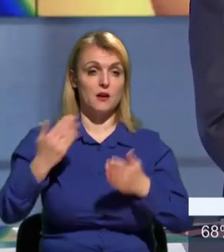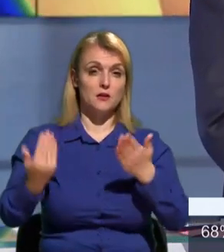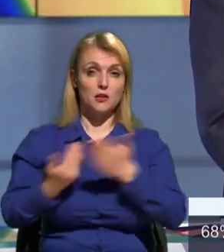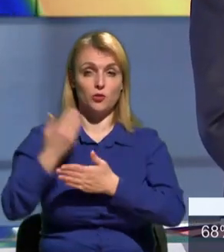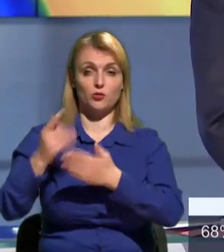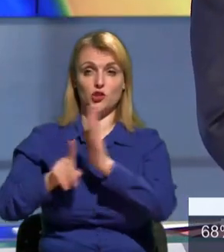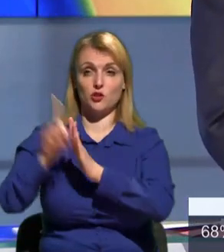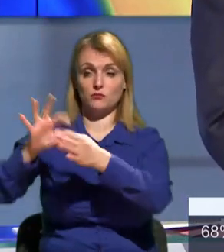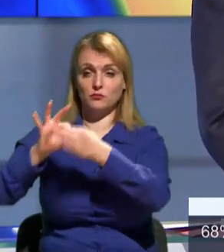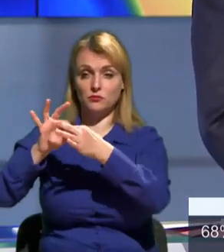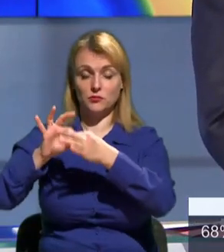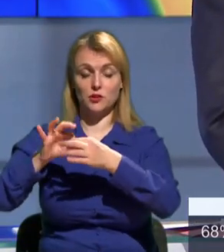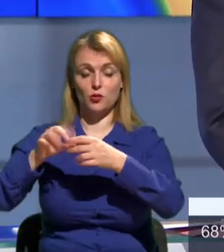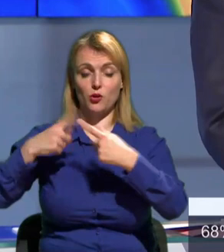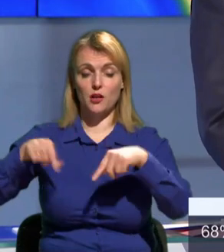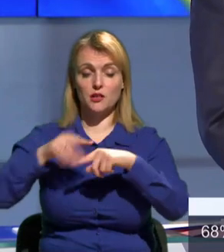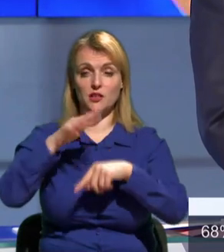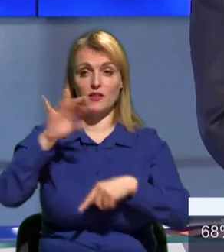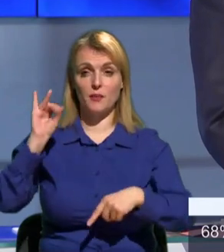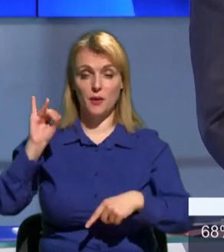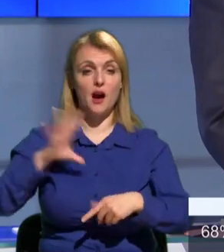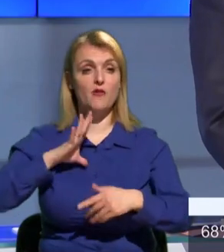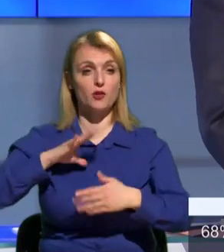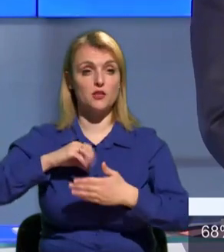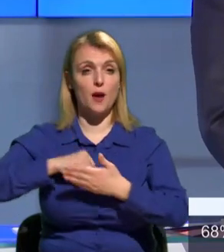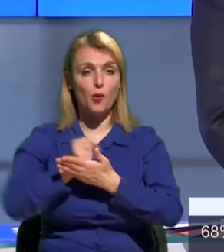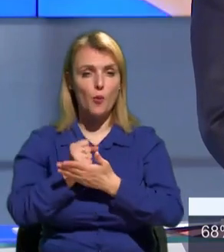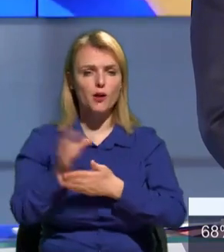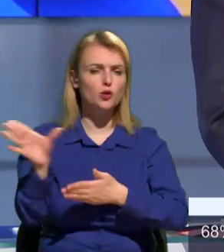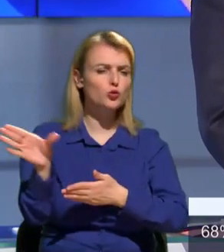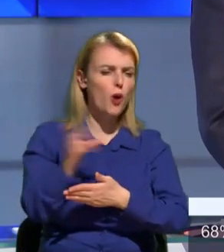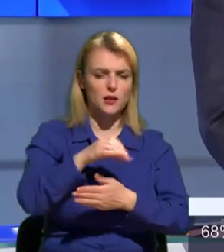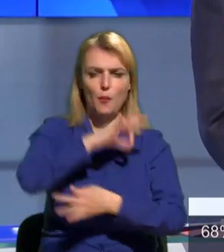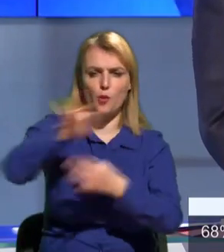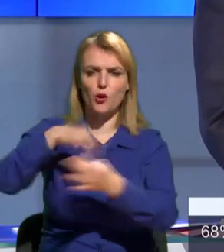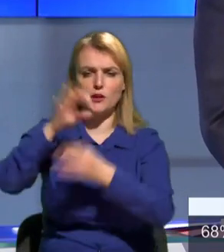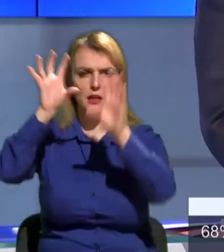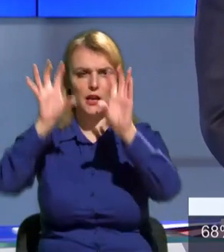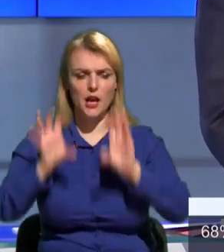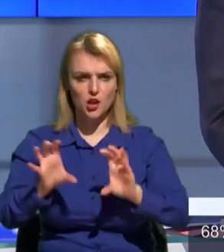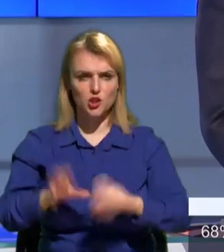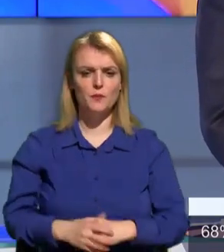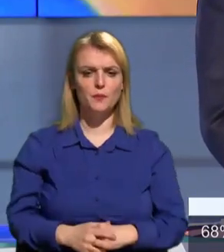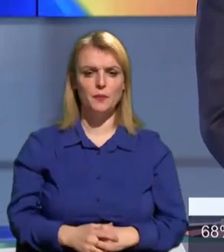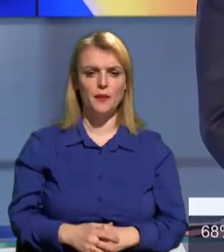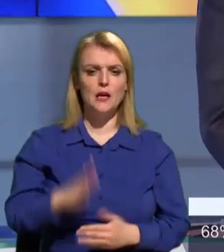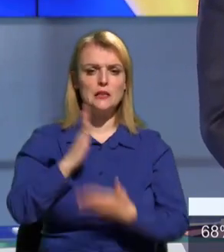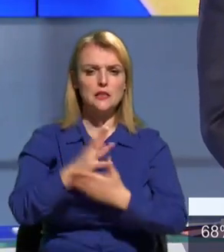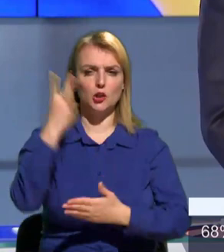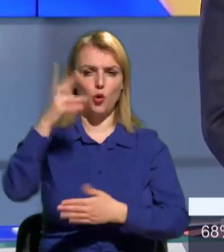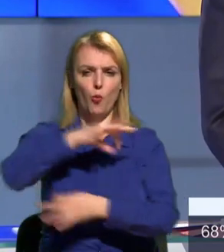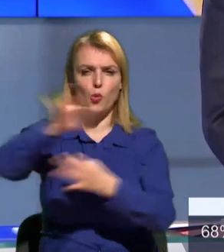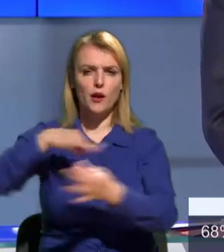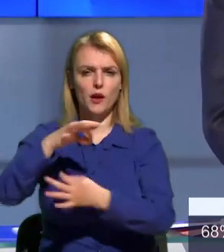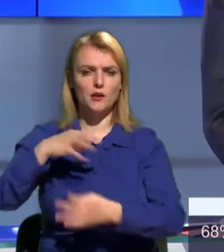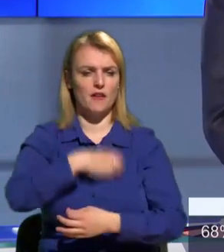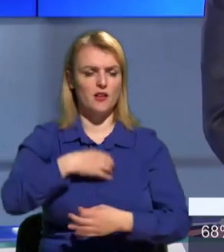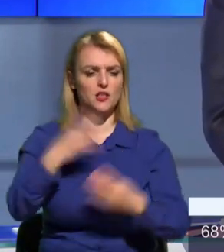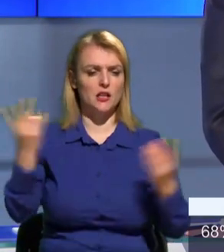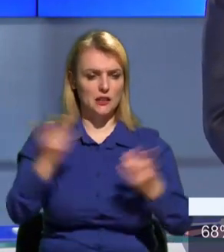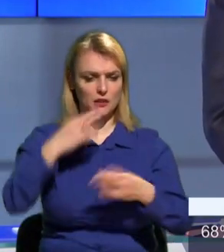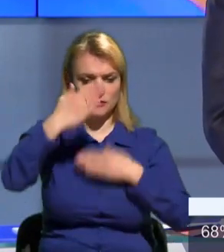Internațional. Au fost aprobate toate proiectele de legi. Sunt două proiecte importante care trebuie să fie